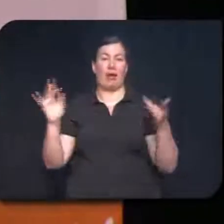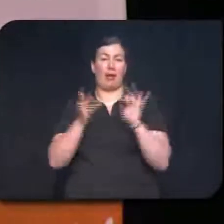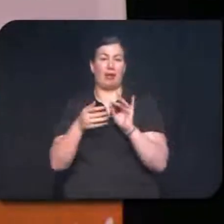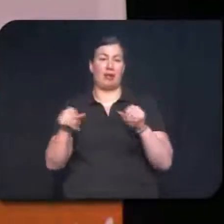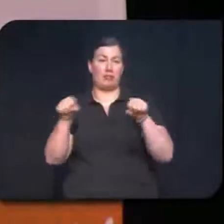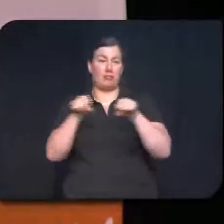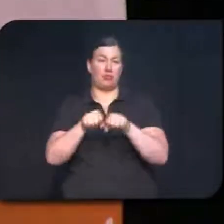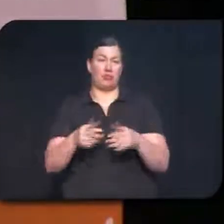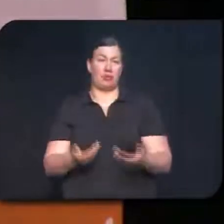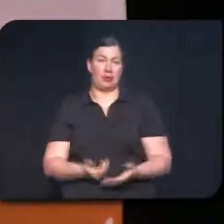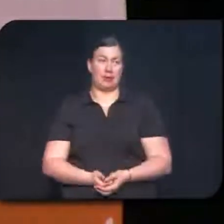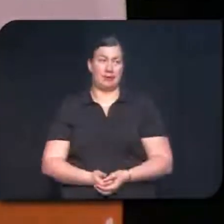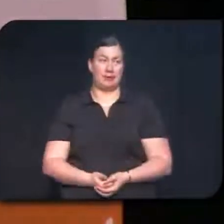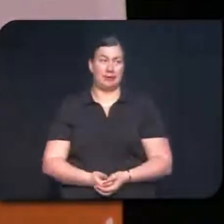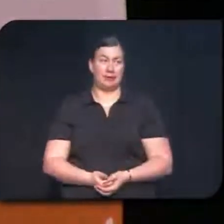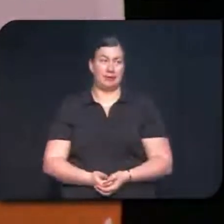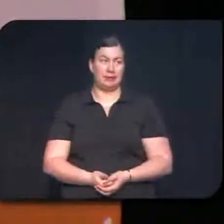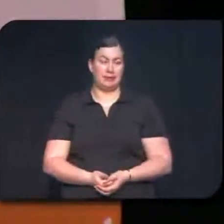Papp